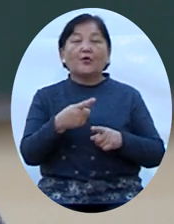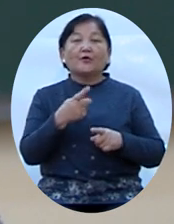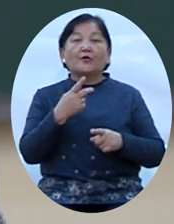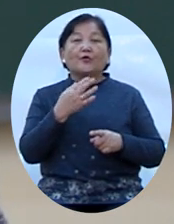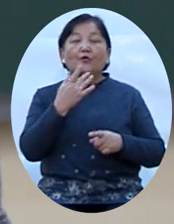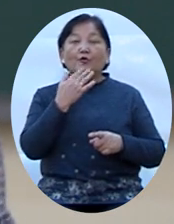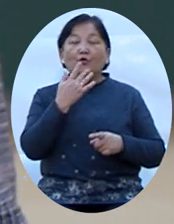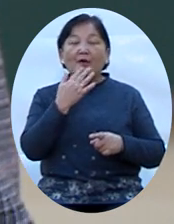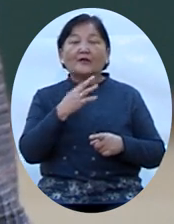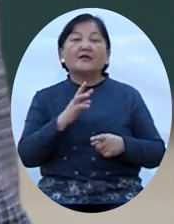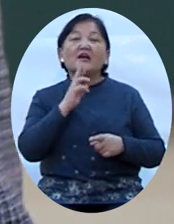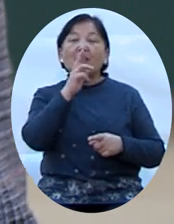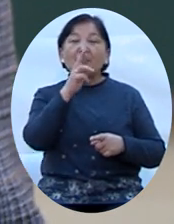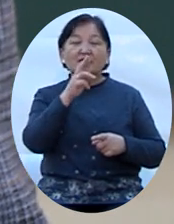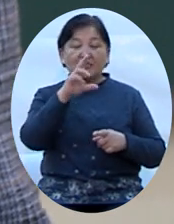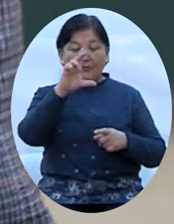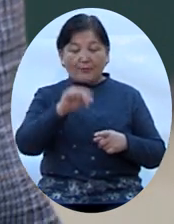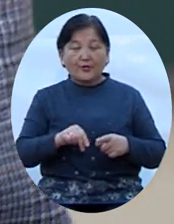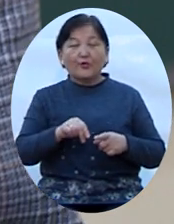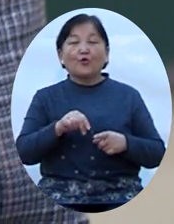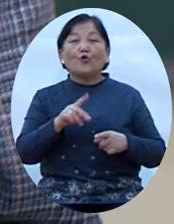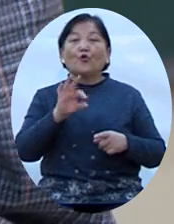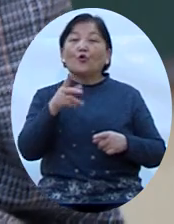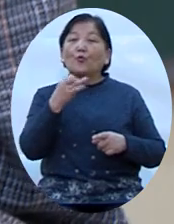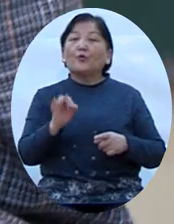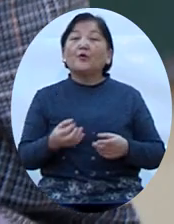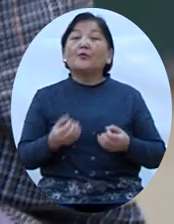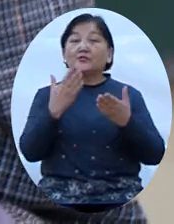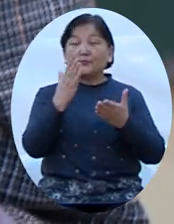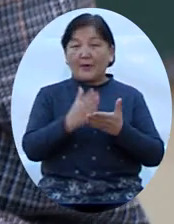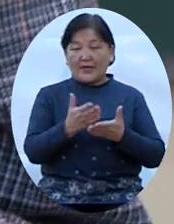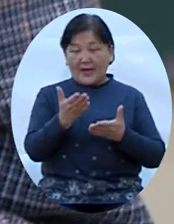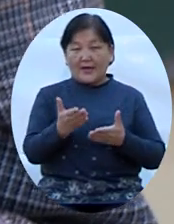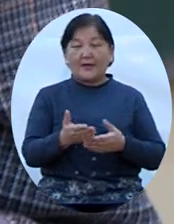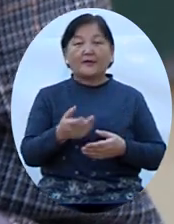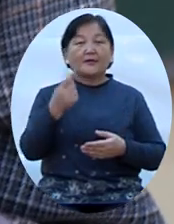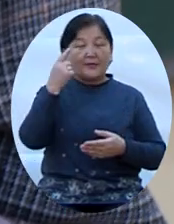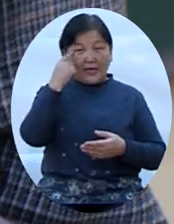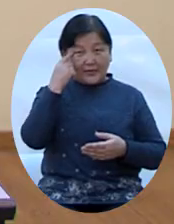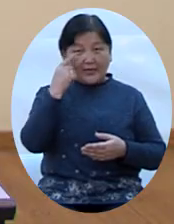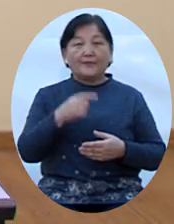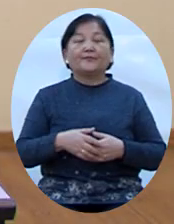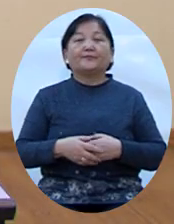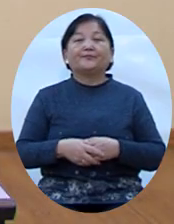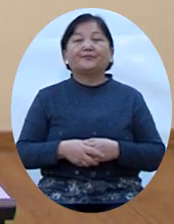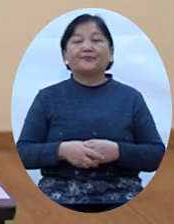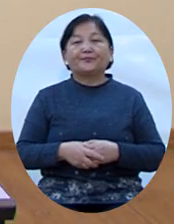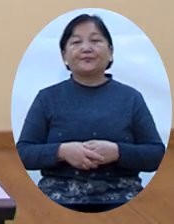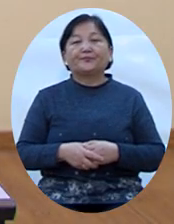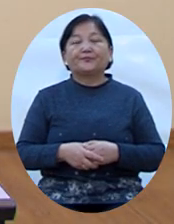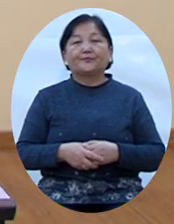ягаанаас өнгөгүй болж хувирснаар урвал явагдсныг бид нар мэдлээ.